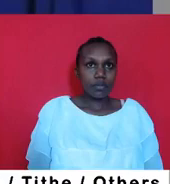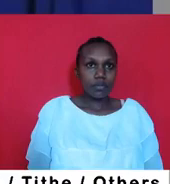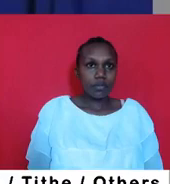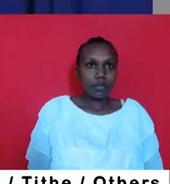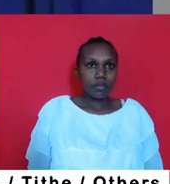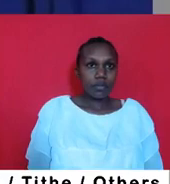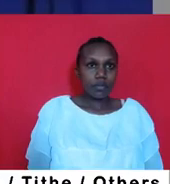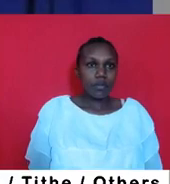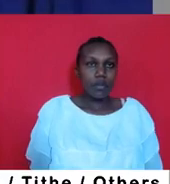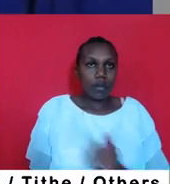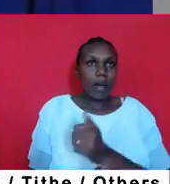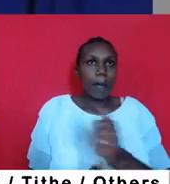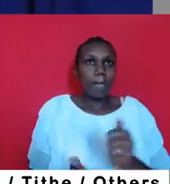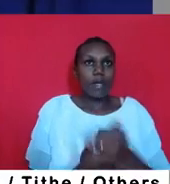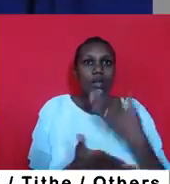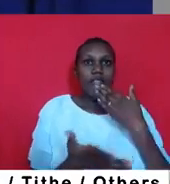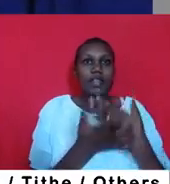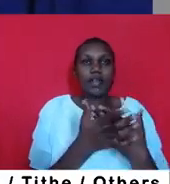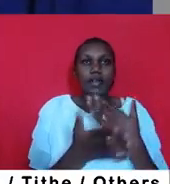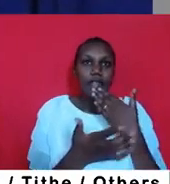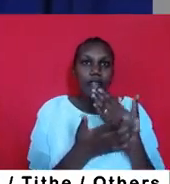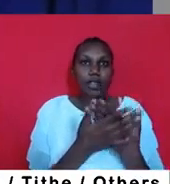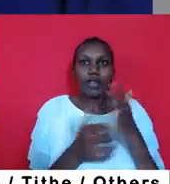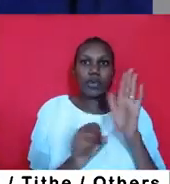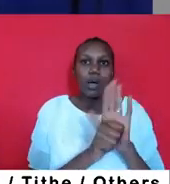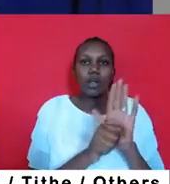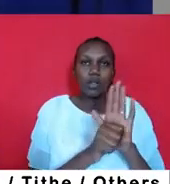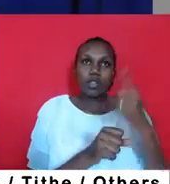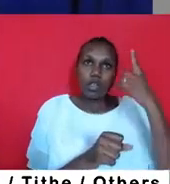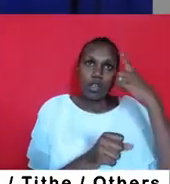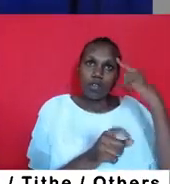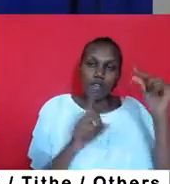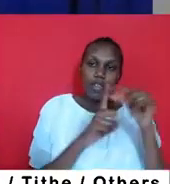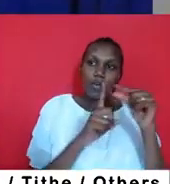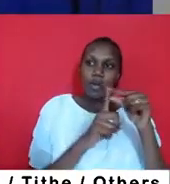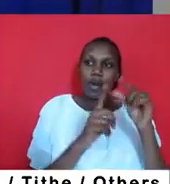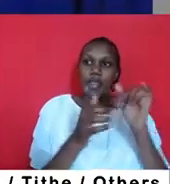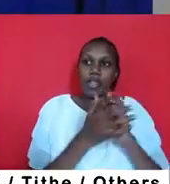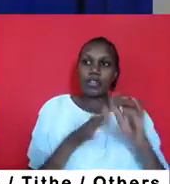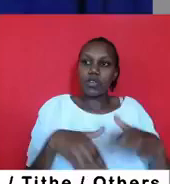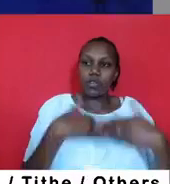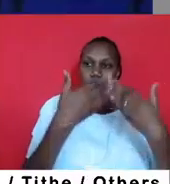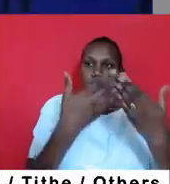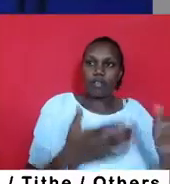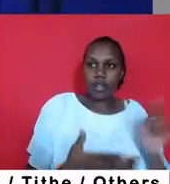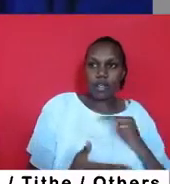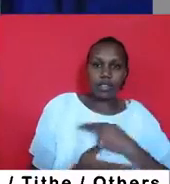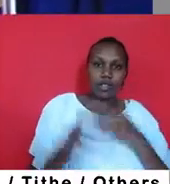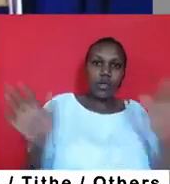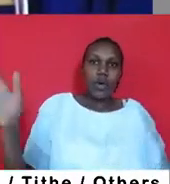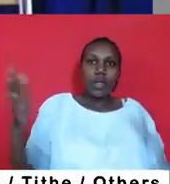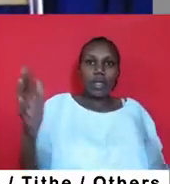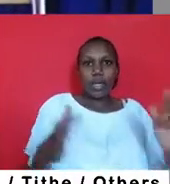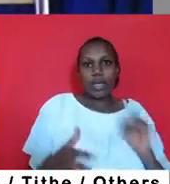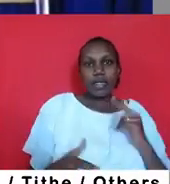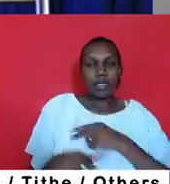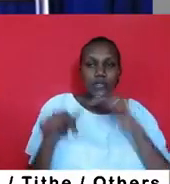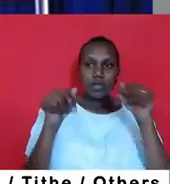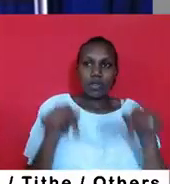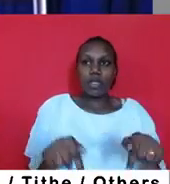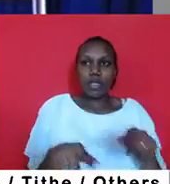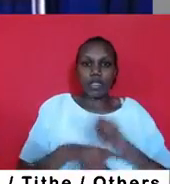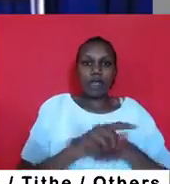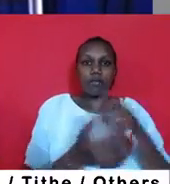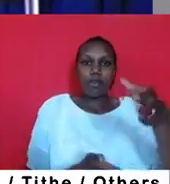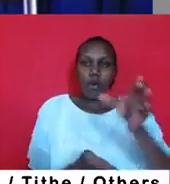Amen. Asante sana mchungaji kwa neno ambalo limetutia moyo siku ya leo wakati wa